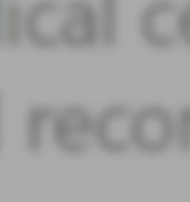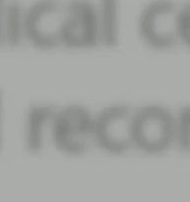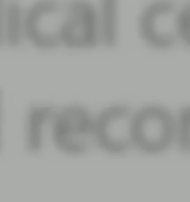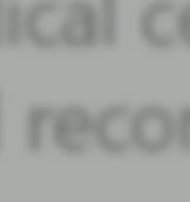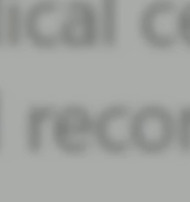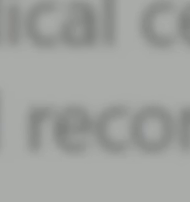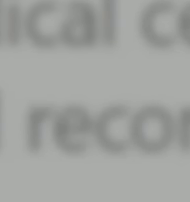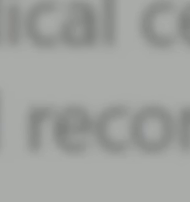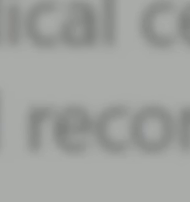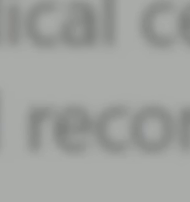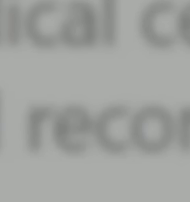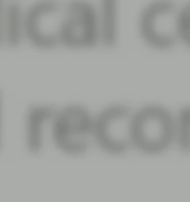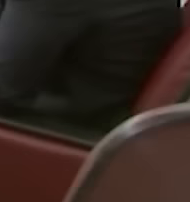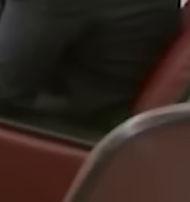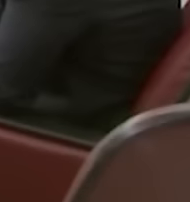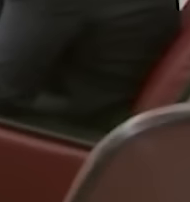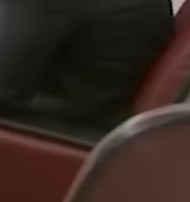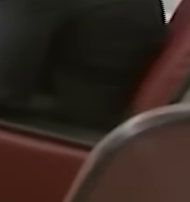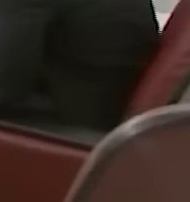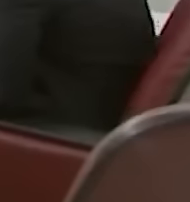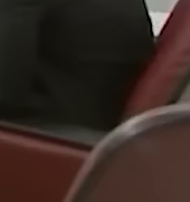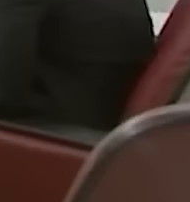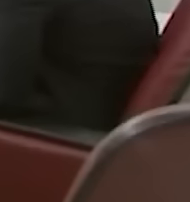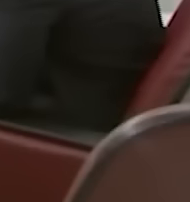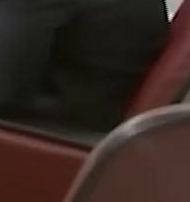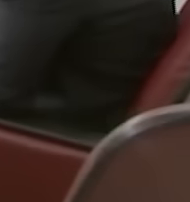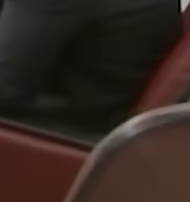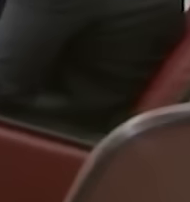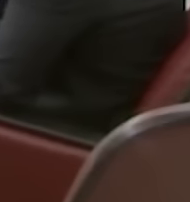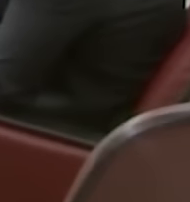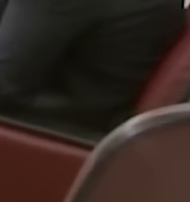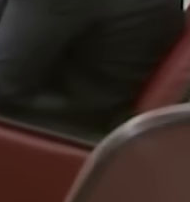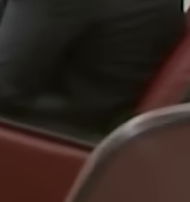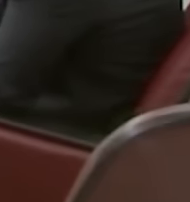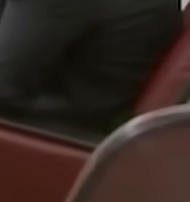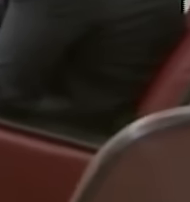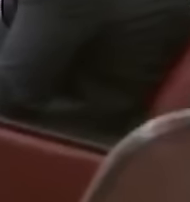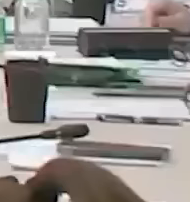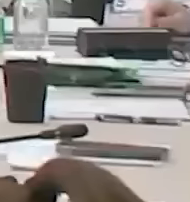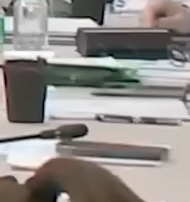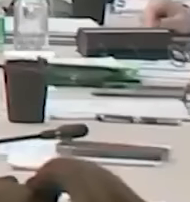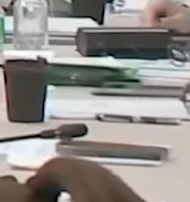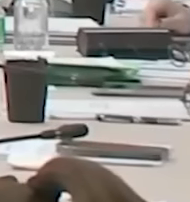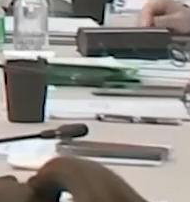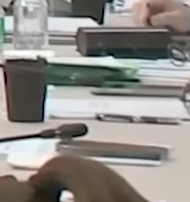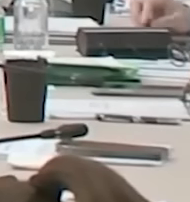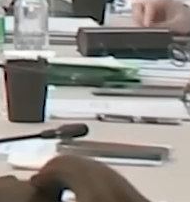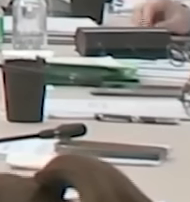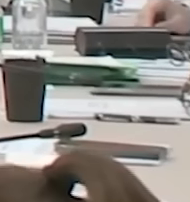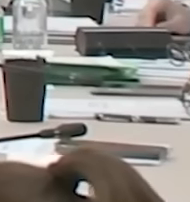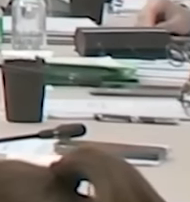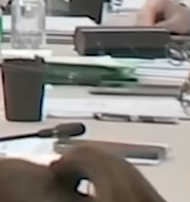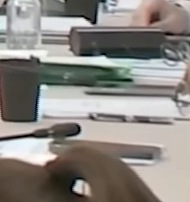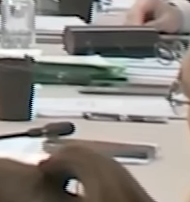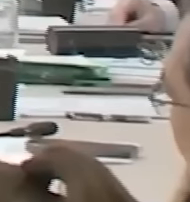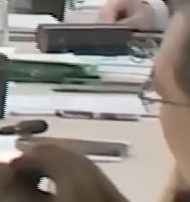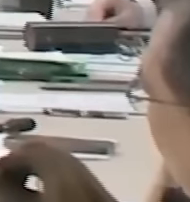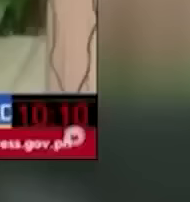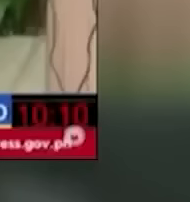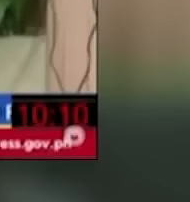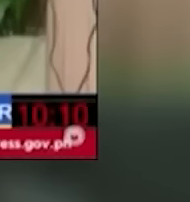laban kay Myla Roque dahil sa hindi niya pagsipot sa pagdinig. Sa isang video naman, dinipensahan ni Harry Roque ang kanyang misis at